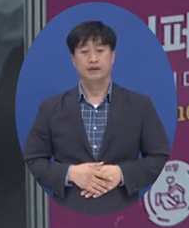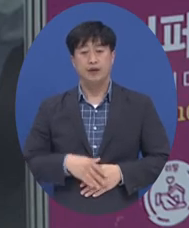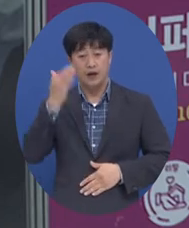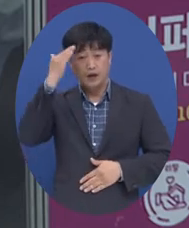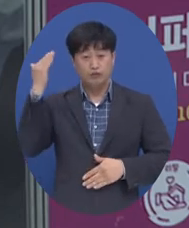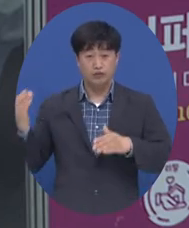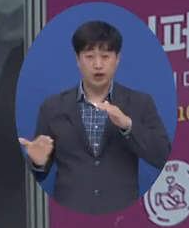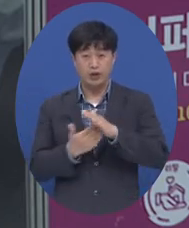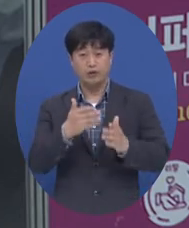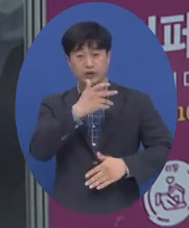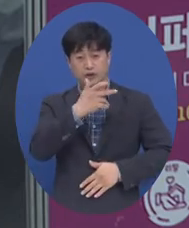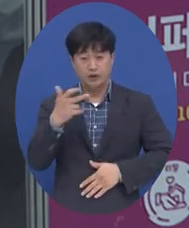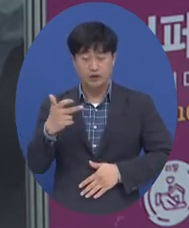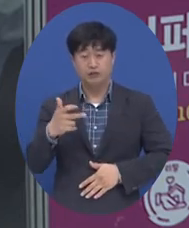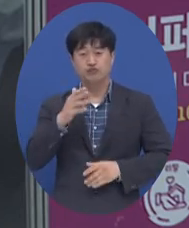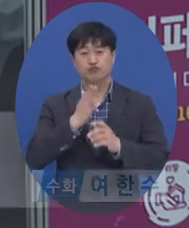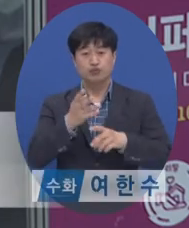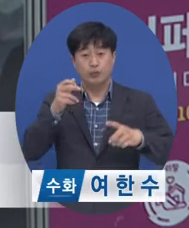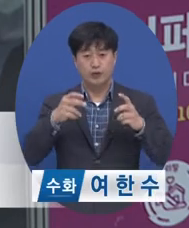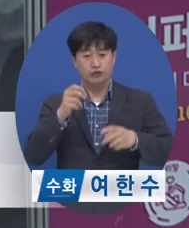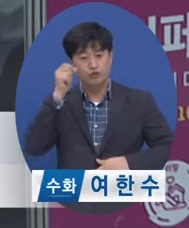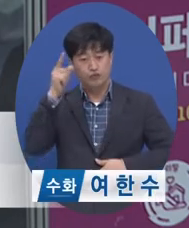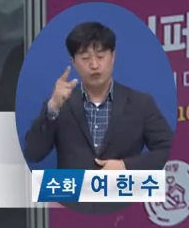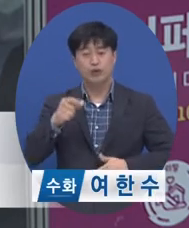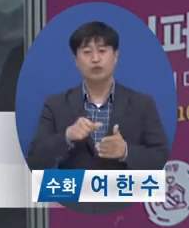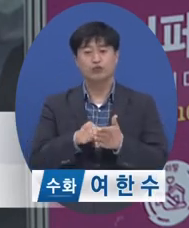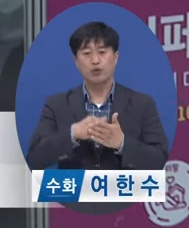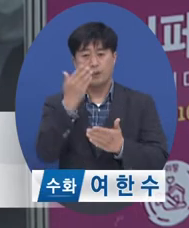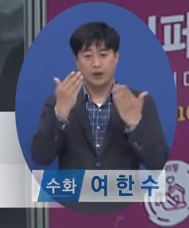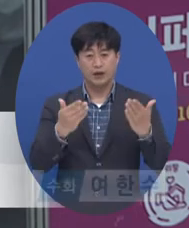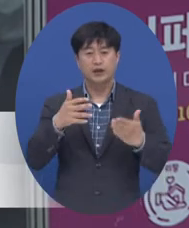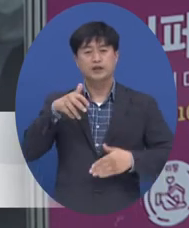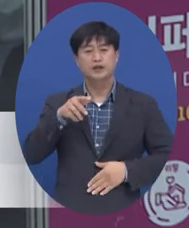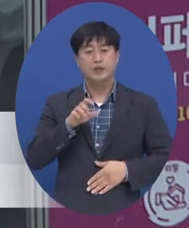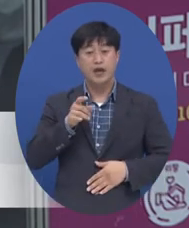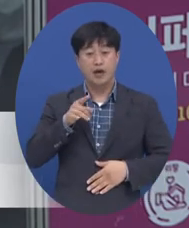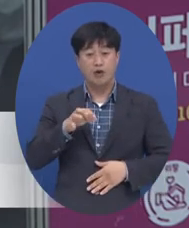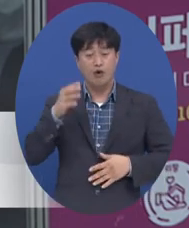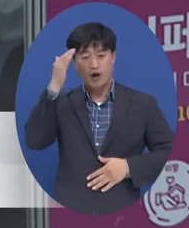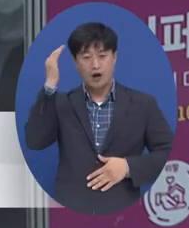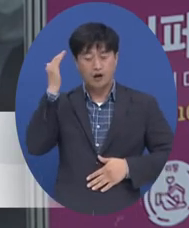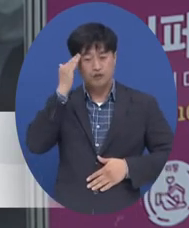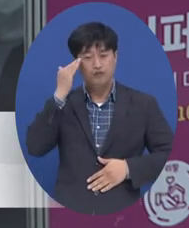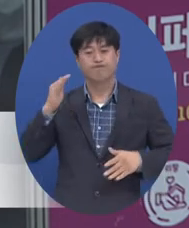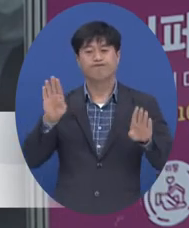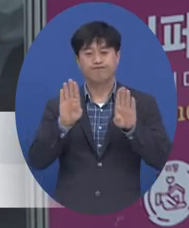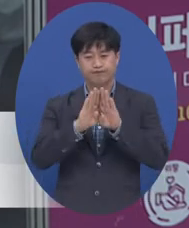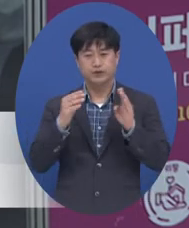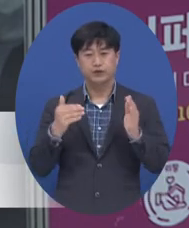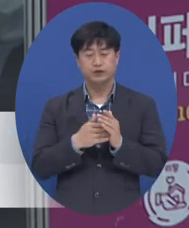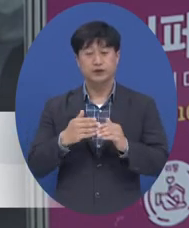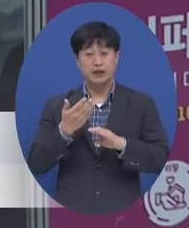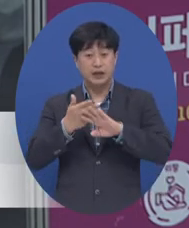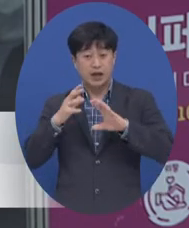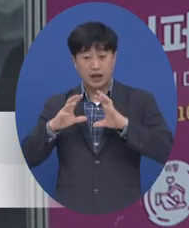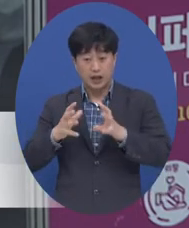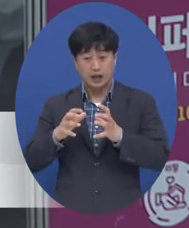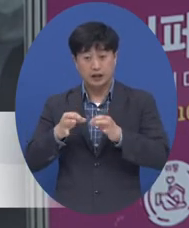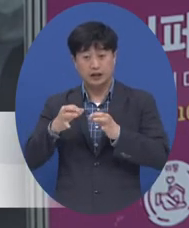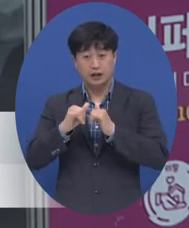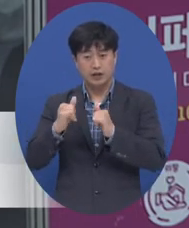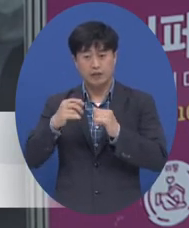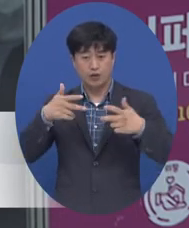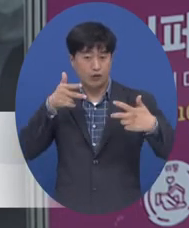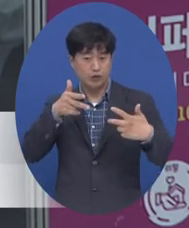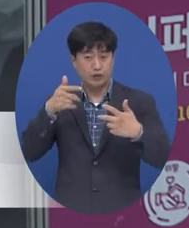대한민국 최대 규모의 중소기업 우수 상품 박람회인 지페어 코리아가 막을 올렸습니다. 해외 바이어들을 화상으로 초청해